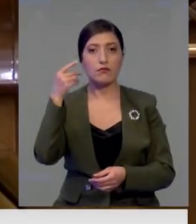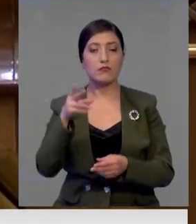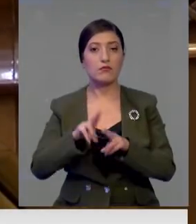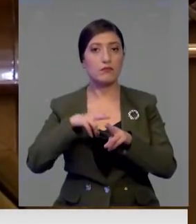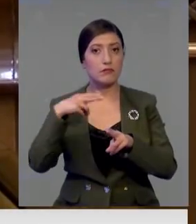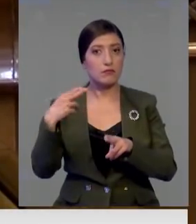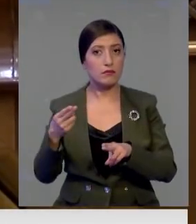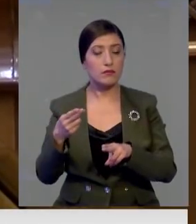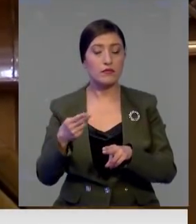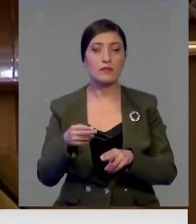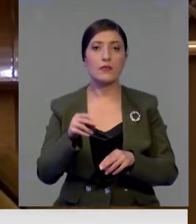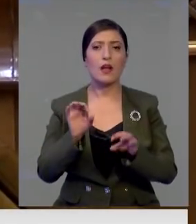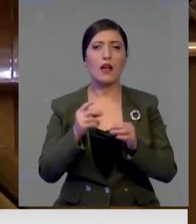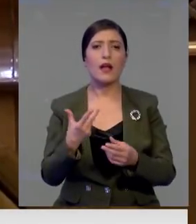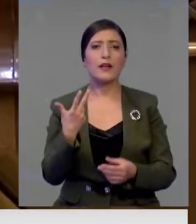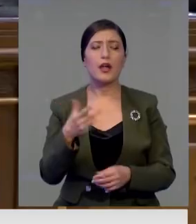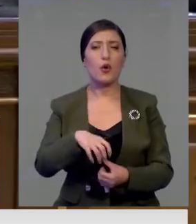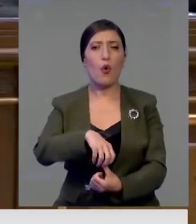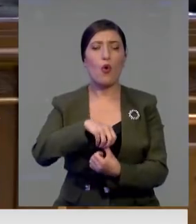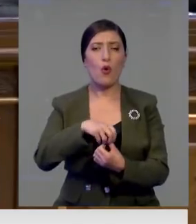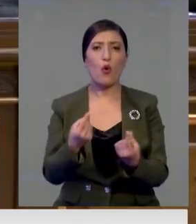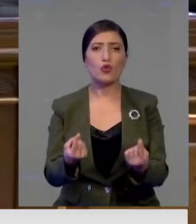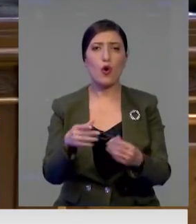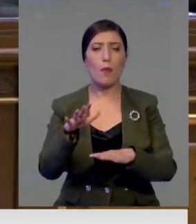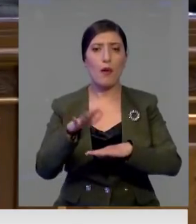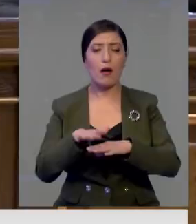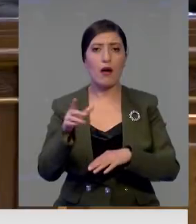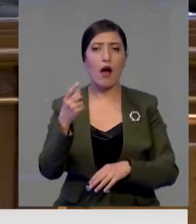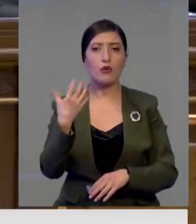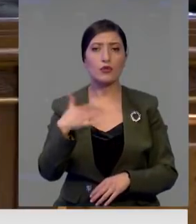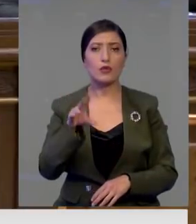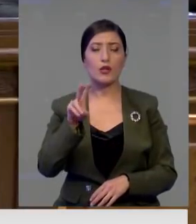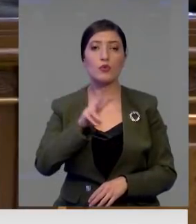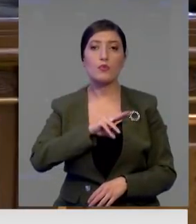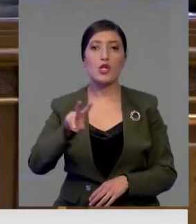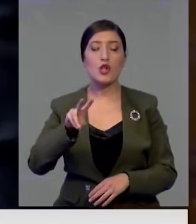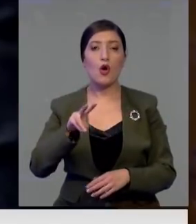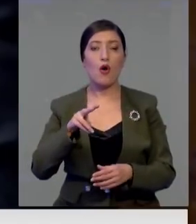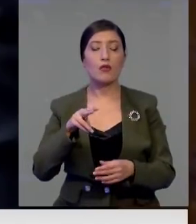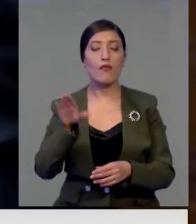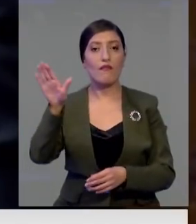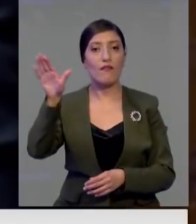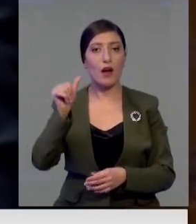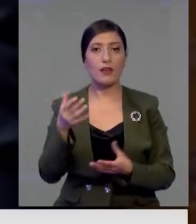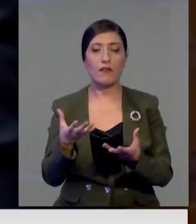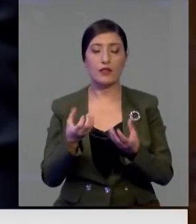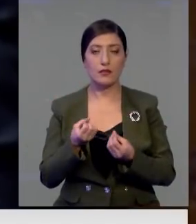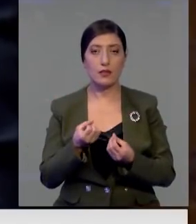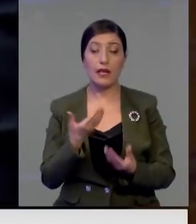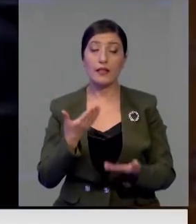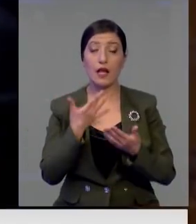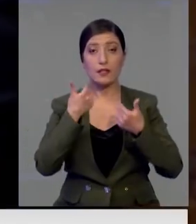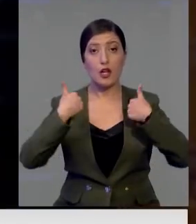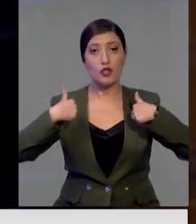Արմեն Հայրապետյանը, 3 խոշոր բանկերից ընդհանուր 152 միլիոն դոլար վարկ վերցնելու մտադրությունը։ Եթե խորհրդարան ընդունի